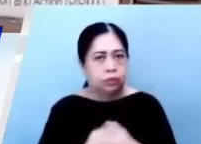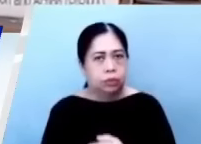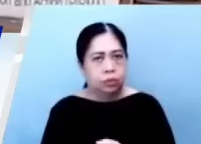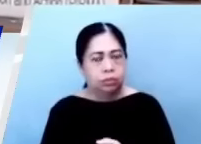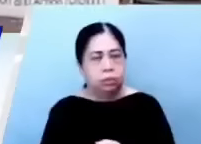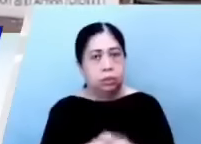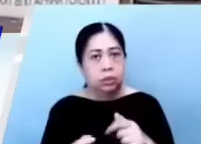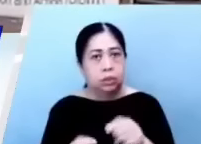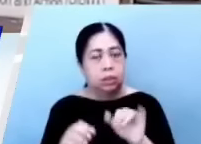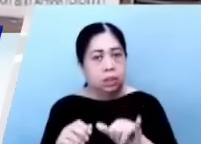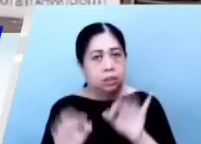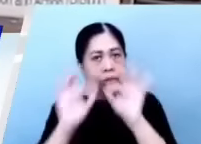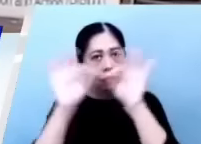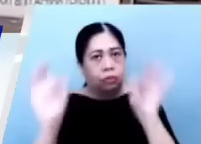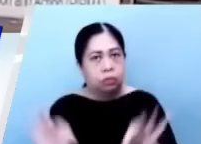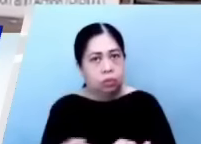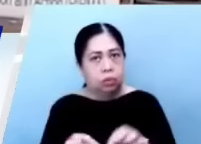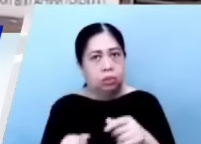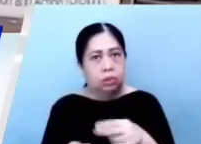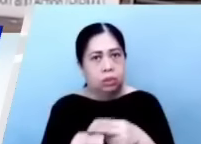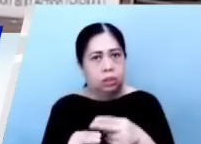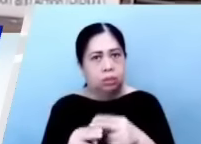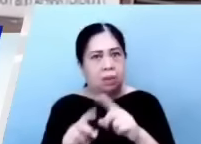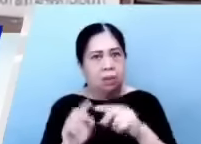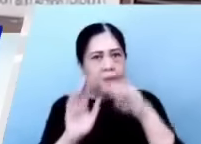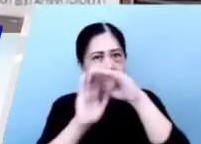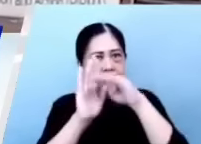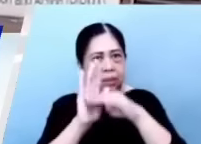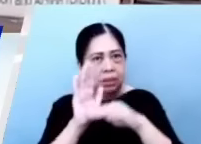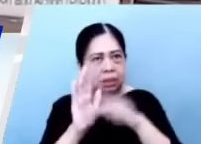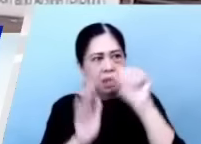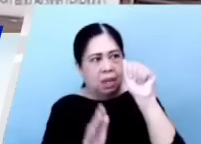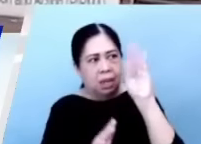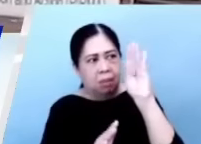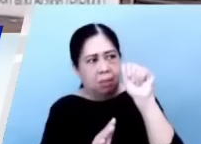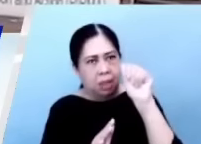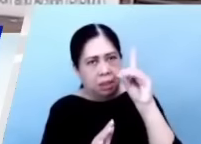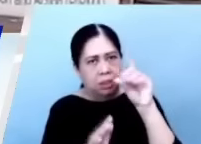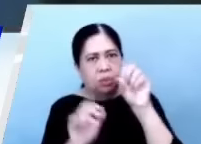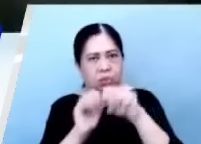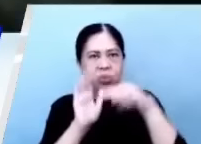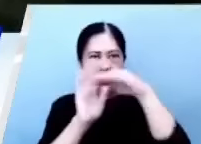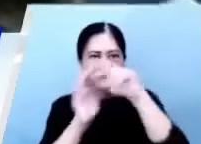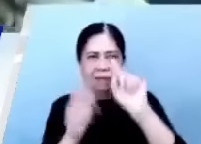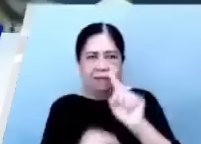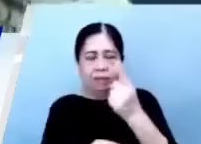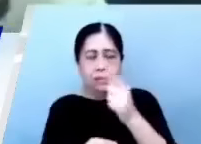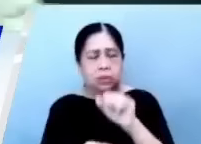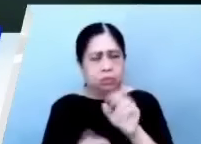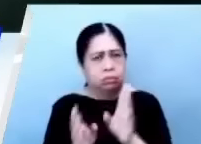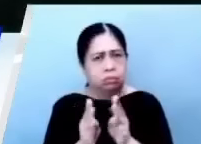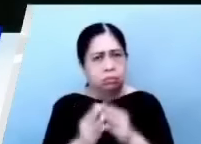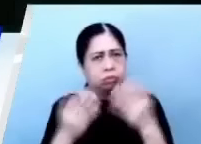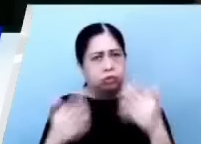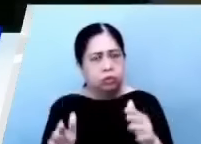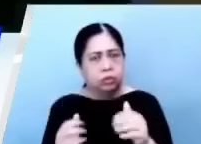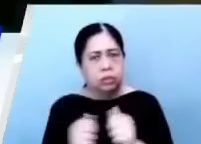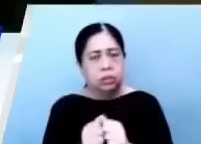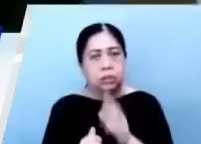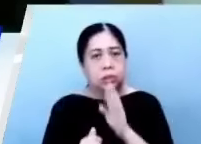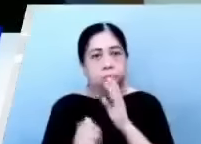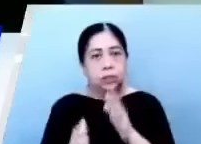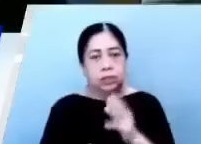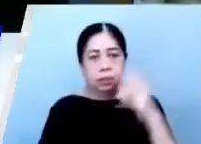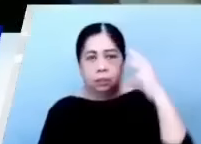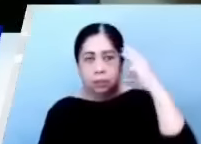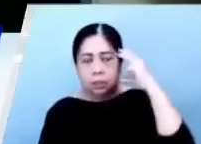pangalan dahil alphabetical ang pagkakasulat ng mga petitioner. Aminado rin siyang nakapulong si Speaker Martin Romualdez at iba pang